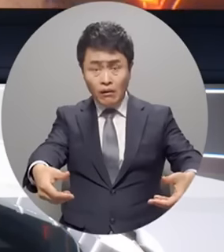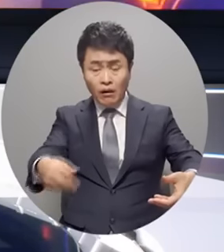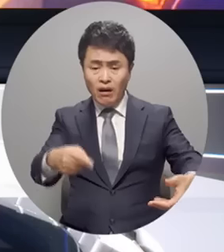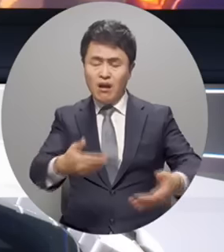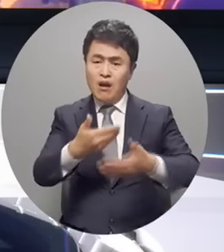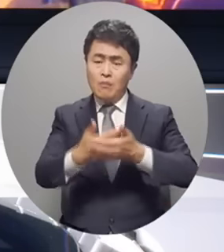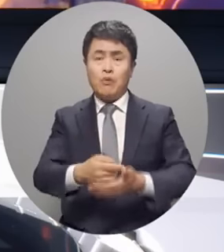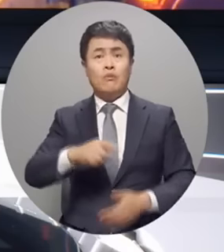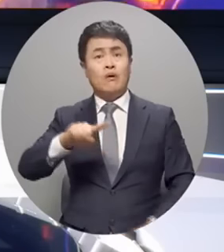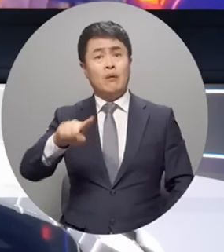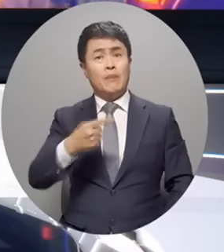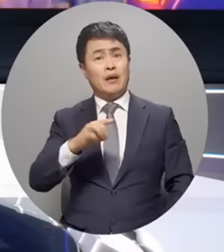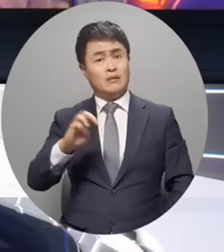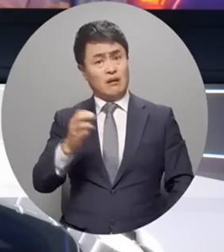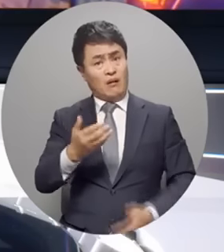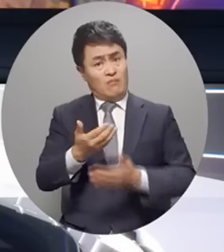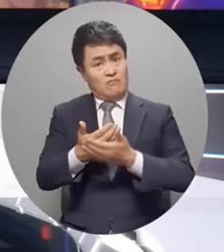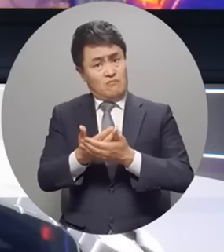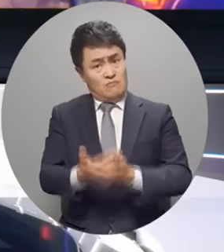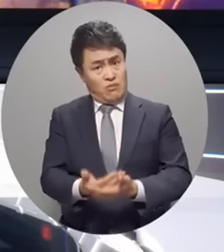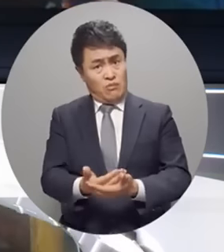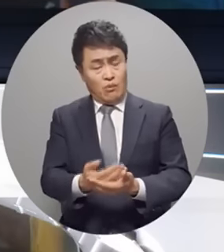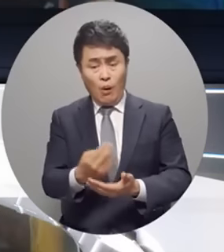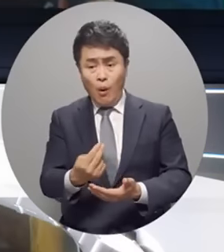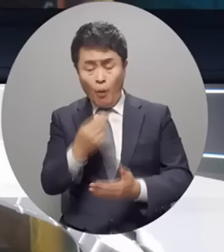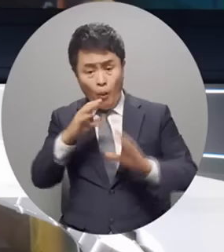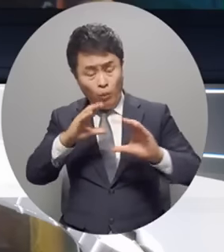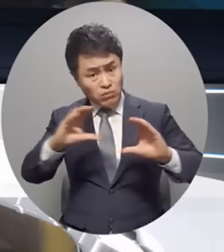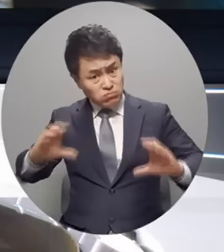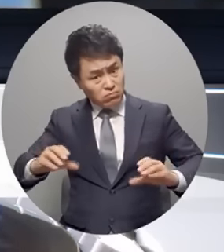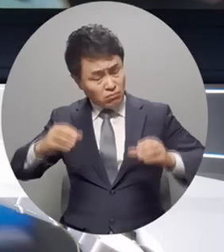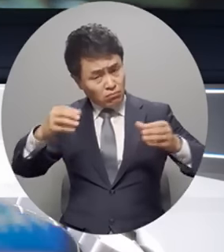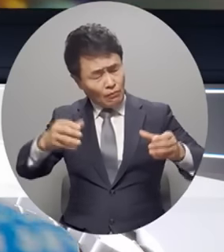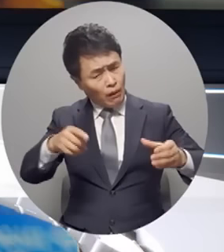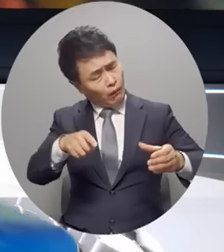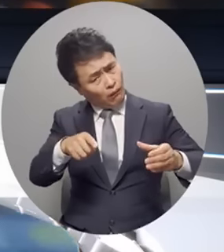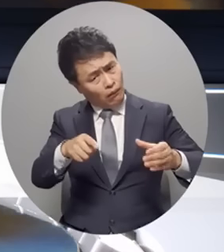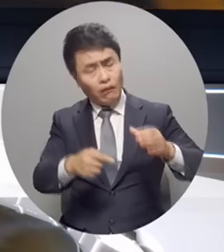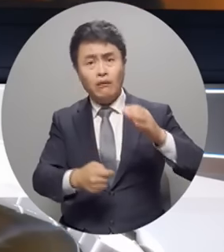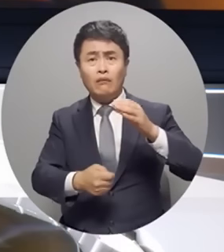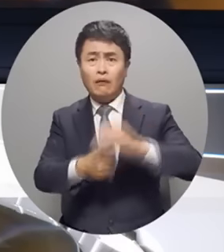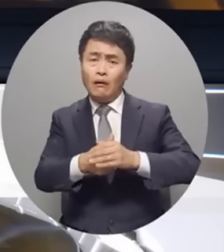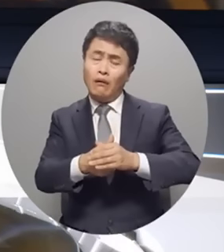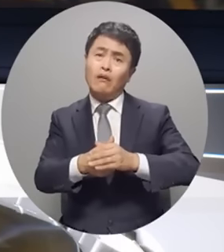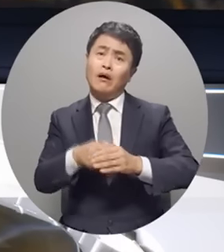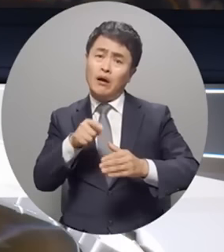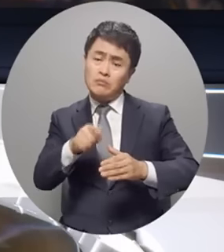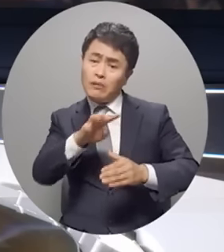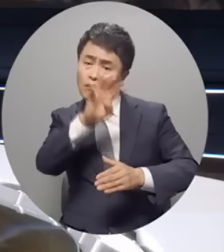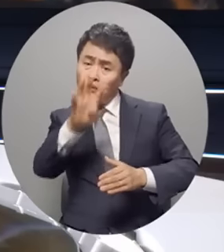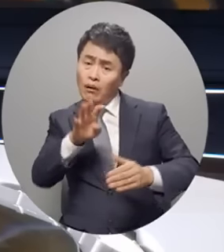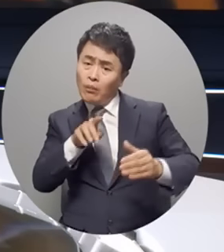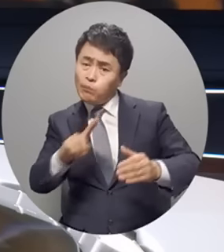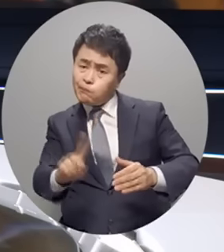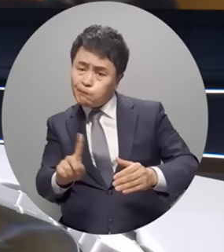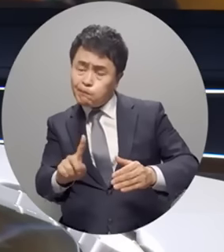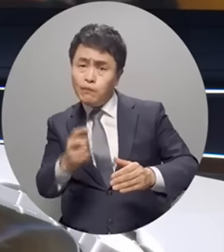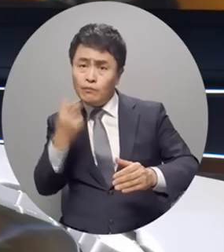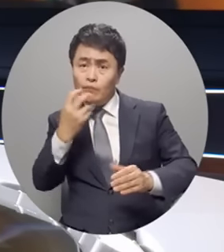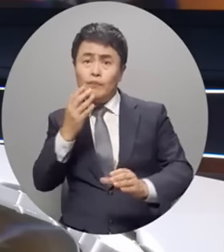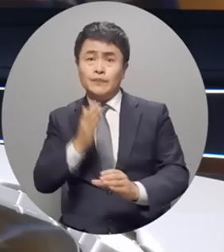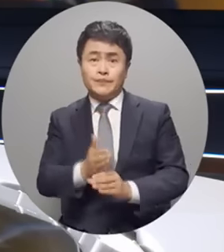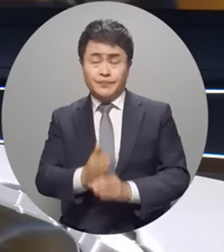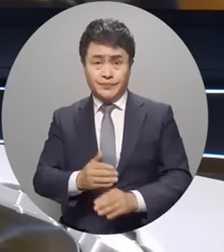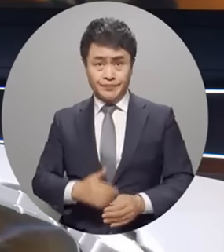무게만 130kg에 육박하는 에어매트가 뒤집힌 건 이례적이라며 원인을 찾고 있습니다. 고병찬 기자가